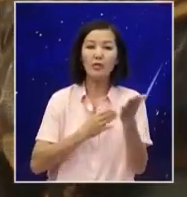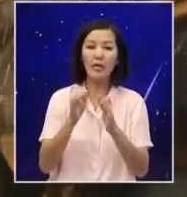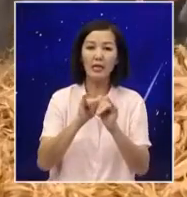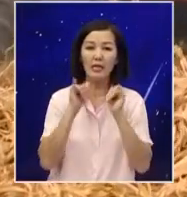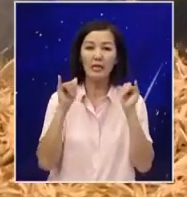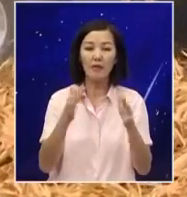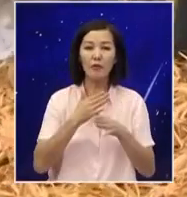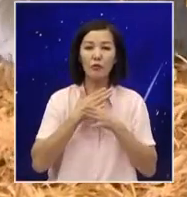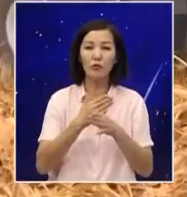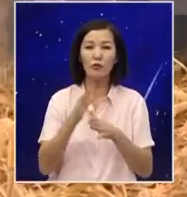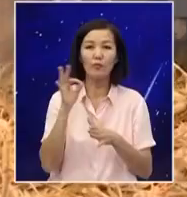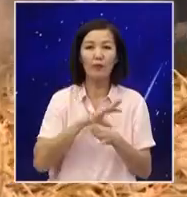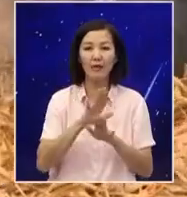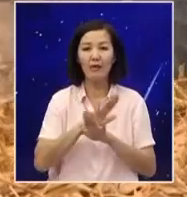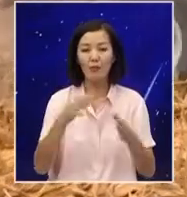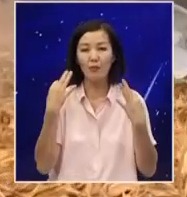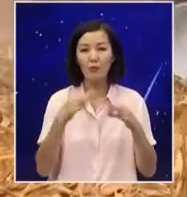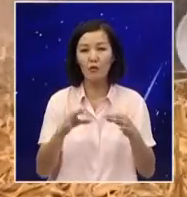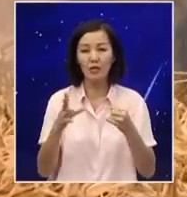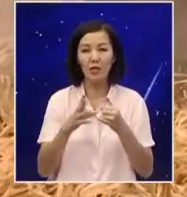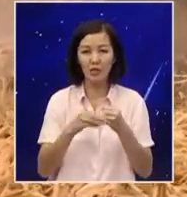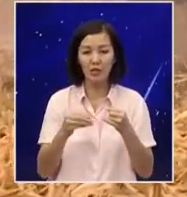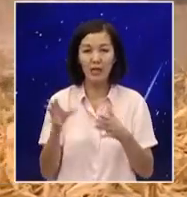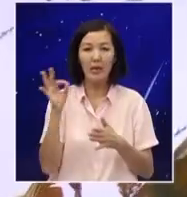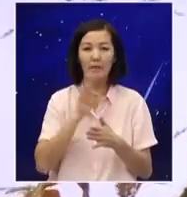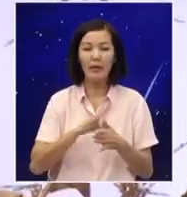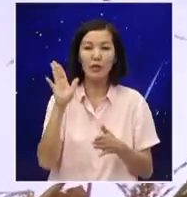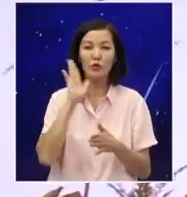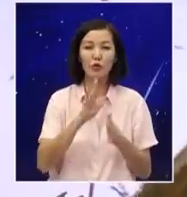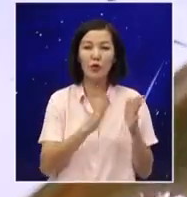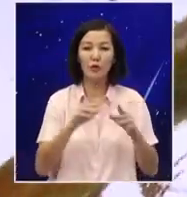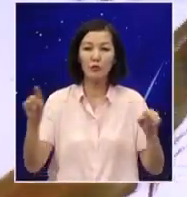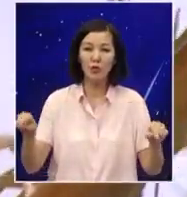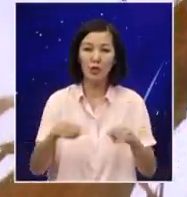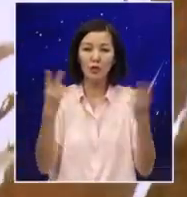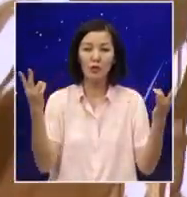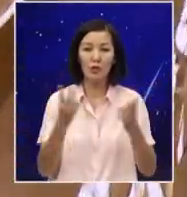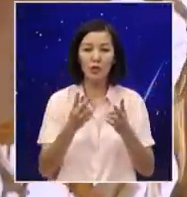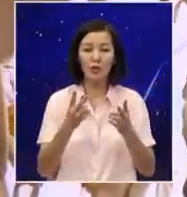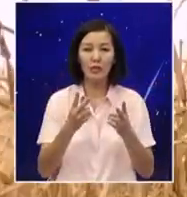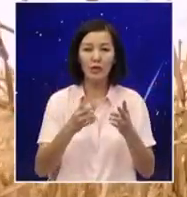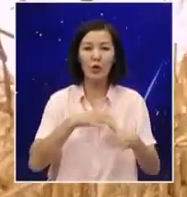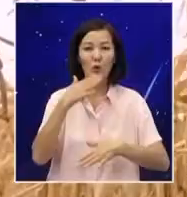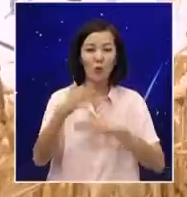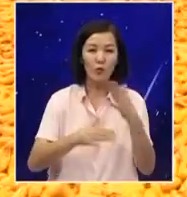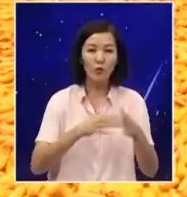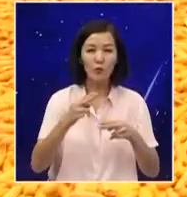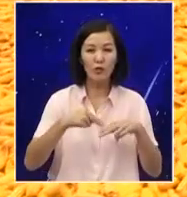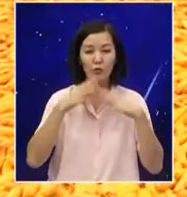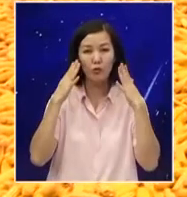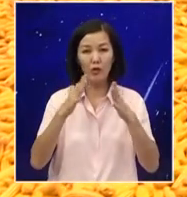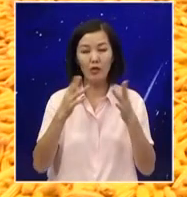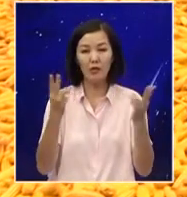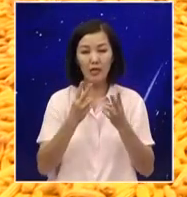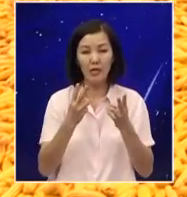дамыту үшін пайдаланылмай жатқан жерлерді айналымға енгізіп, суару жүйелерін жаңғырту қажет. Өндіру және өңдеуге баса назар аударылмақ.